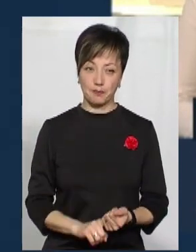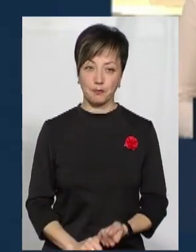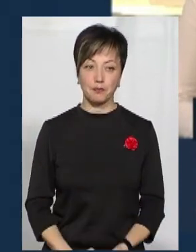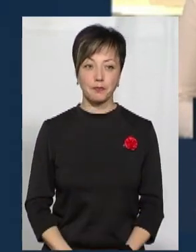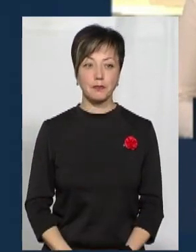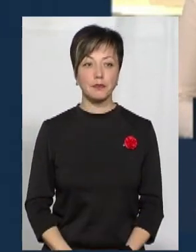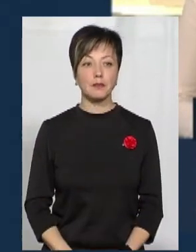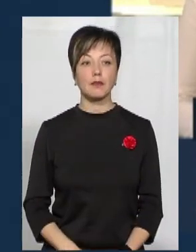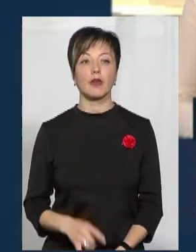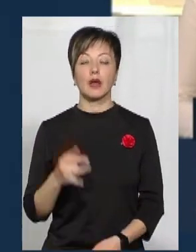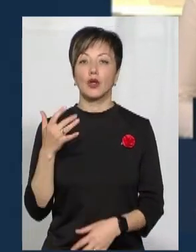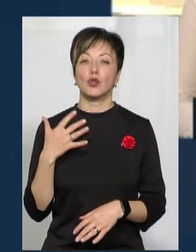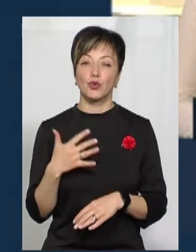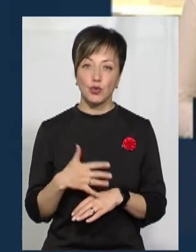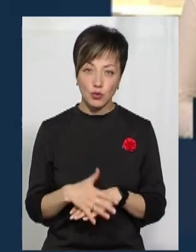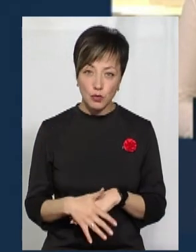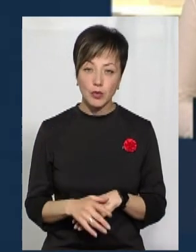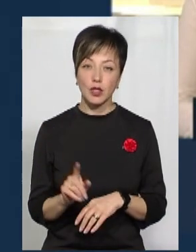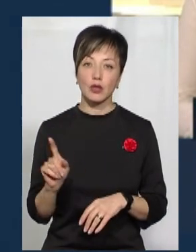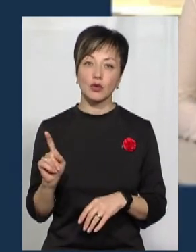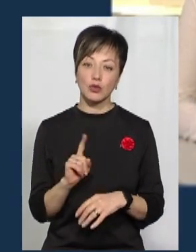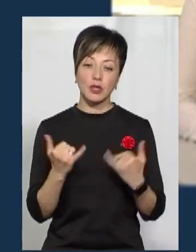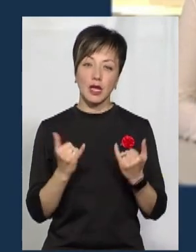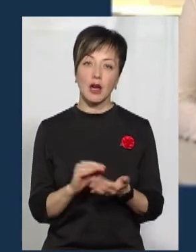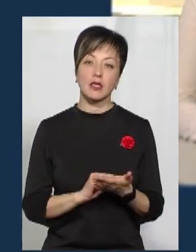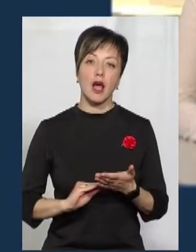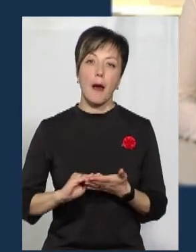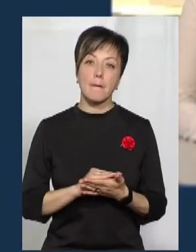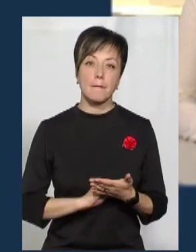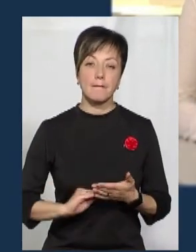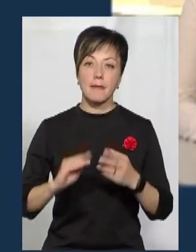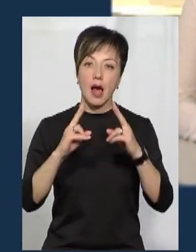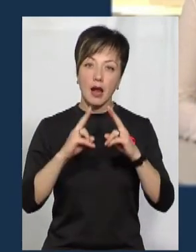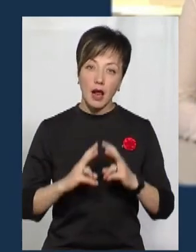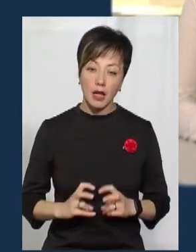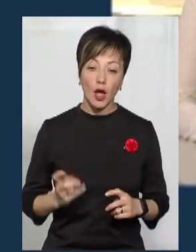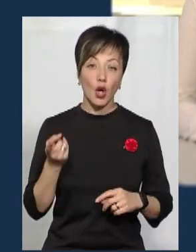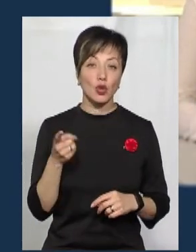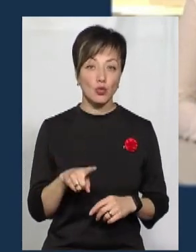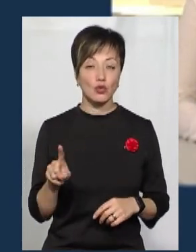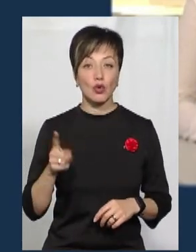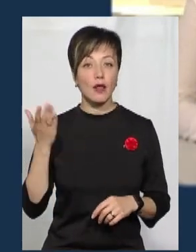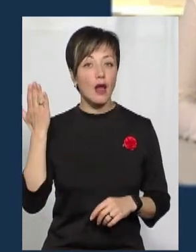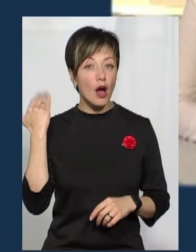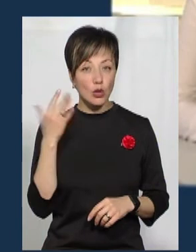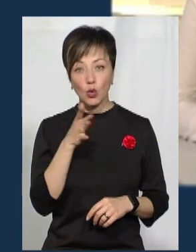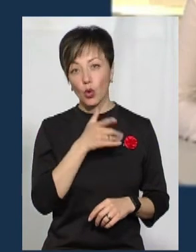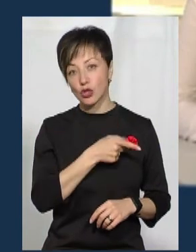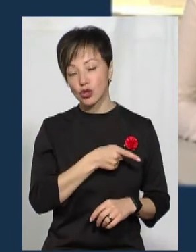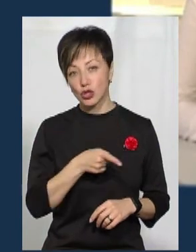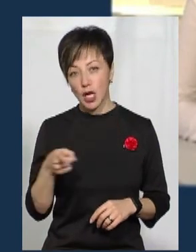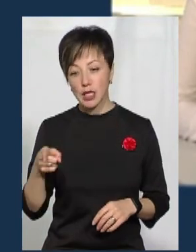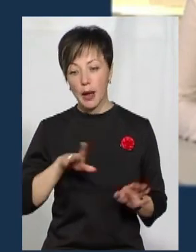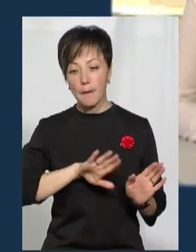Ну, зрозуміло, що вони переглядаються, тому що на той час, а саме, зокрема,